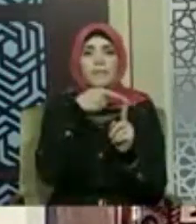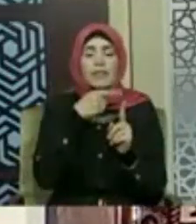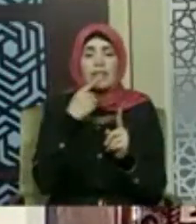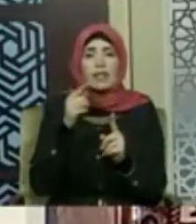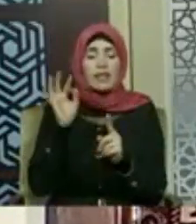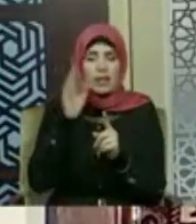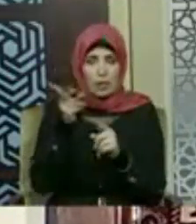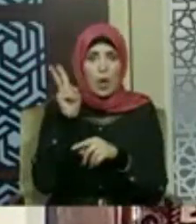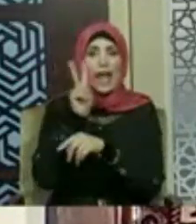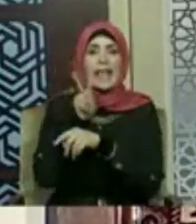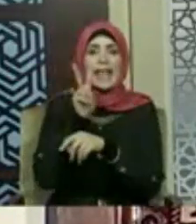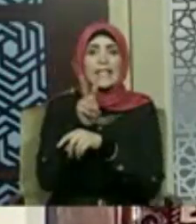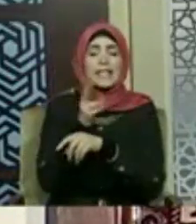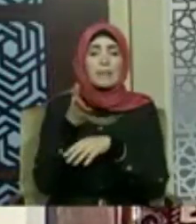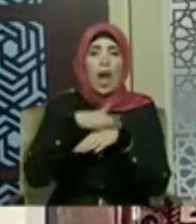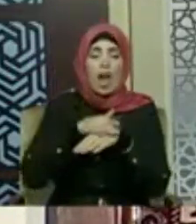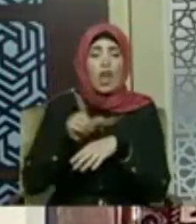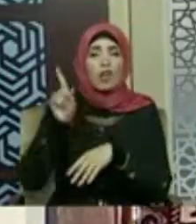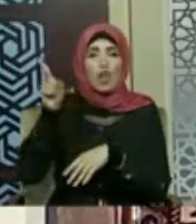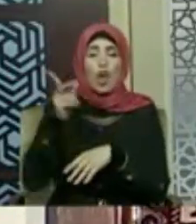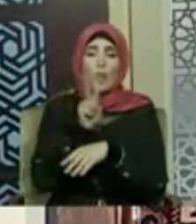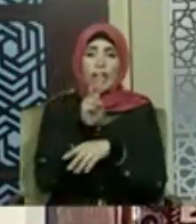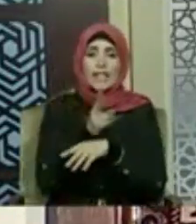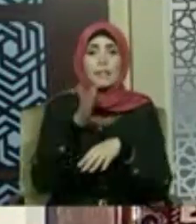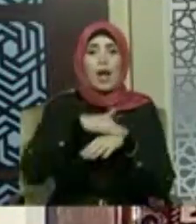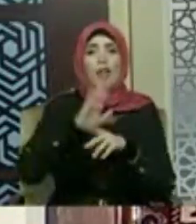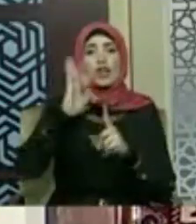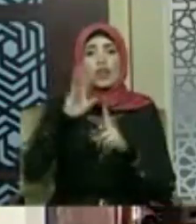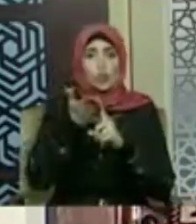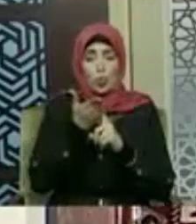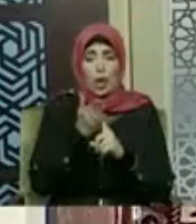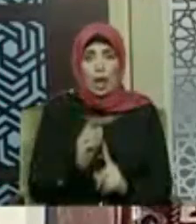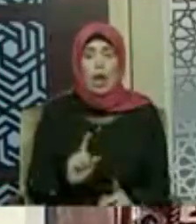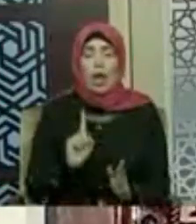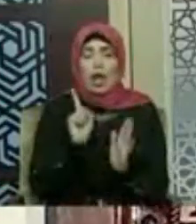الله ورسوله. الأمر الثاني،